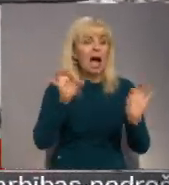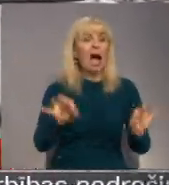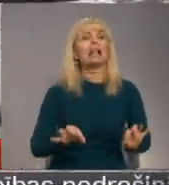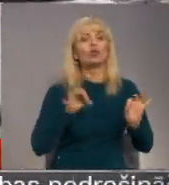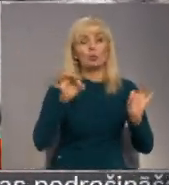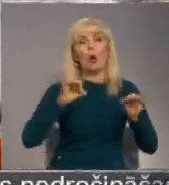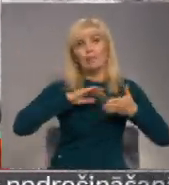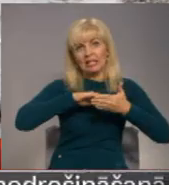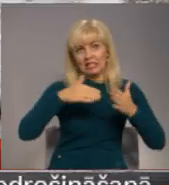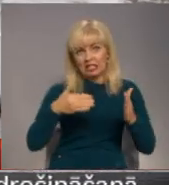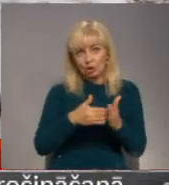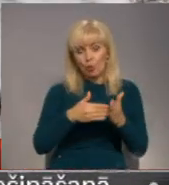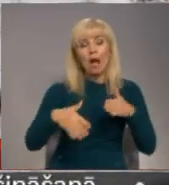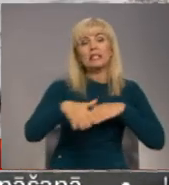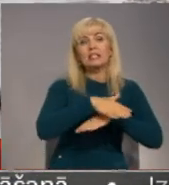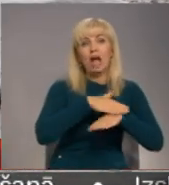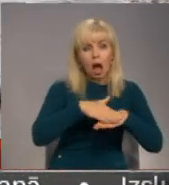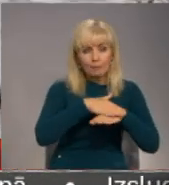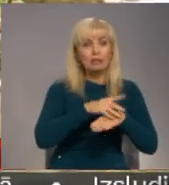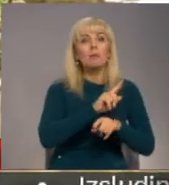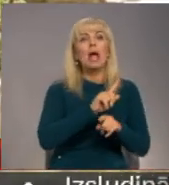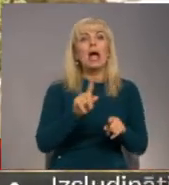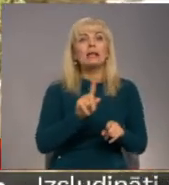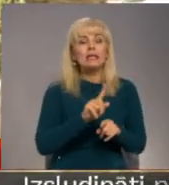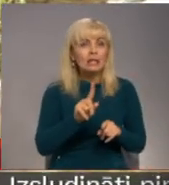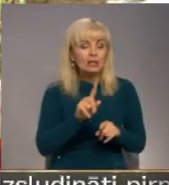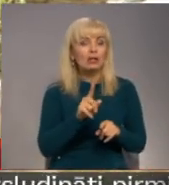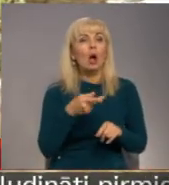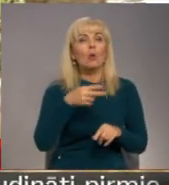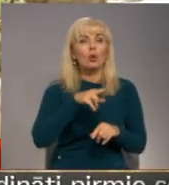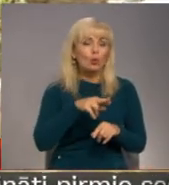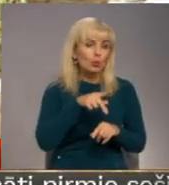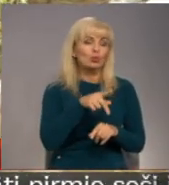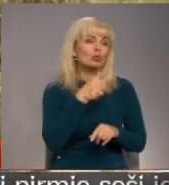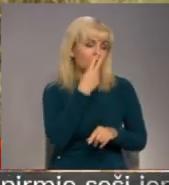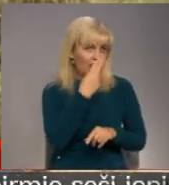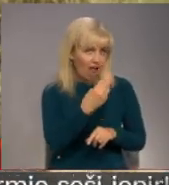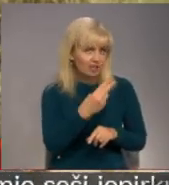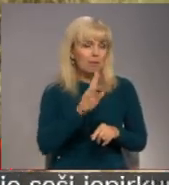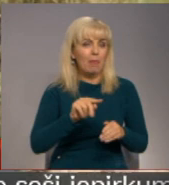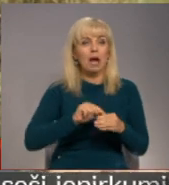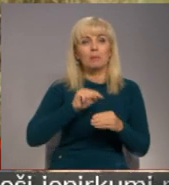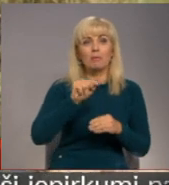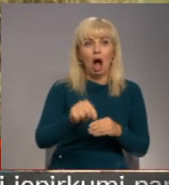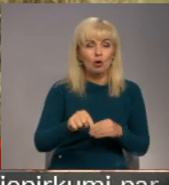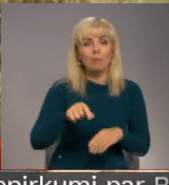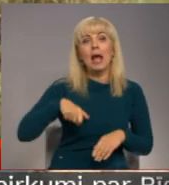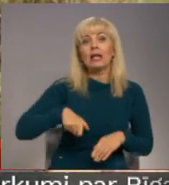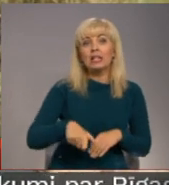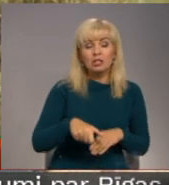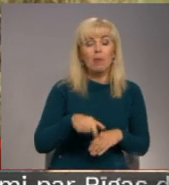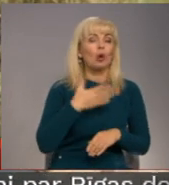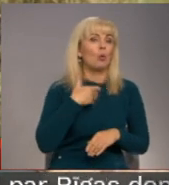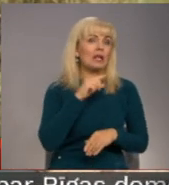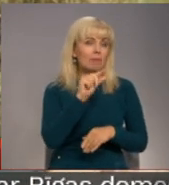situāciju. Sabiedrība kļūst arvien neiecietīgāk pret pārkāpumiem. Inspektori Latvijā ir tik, cik ir.